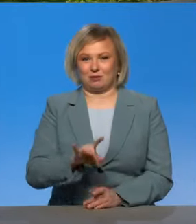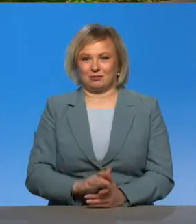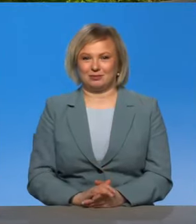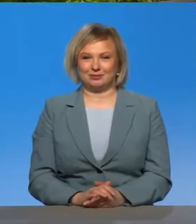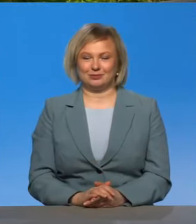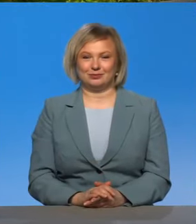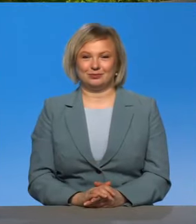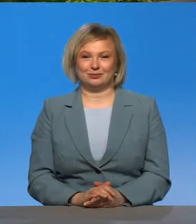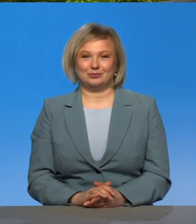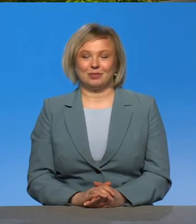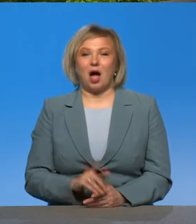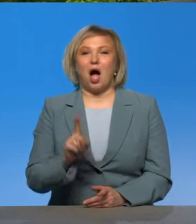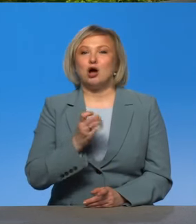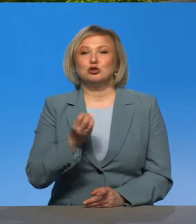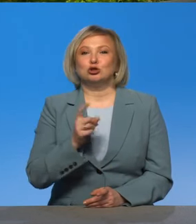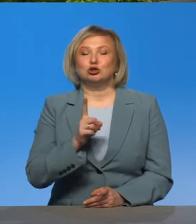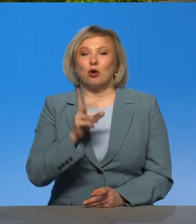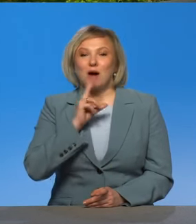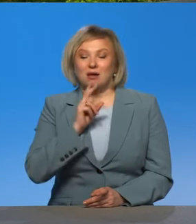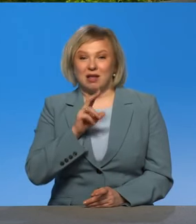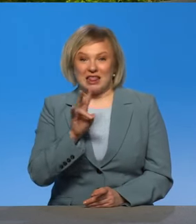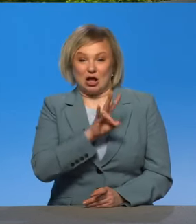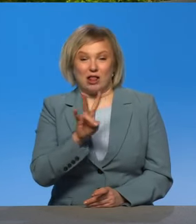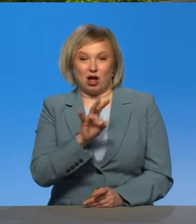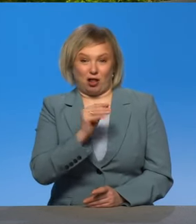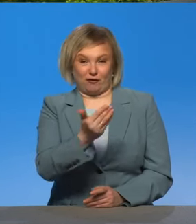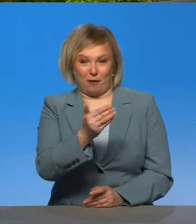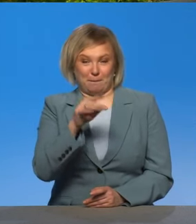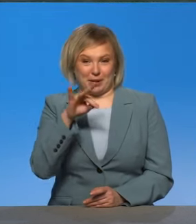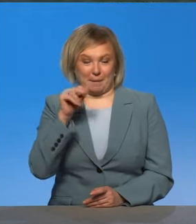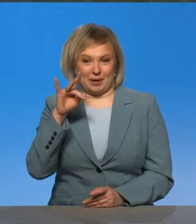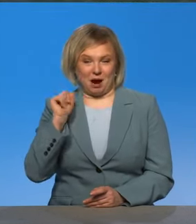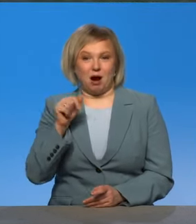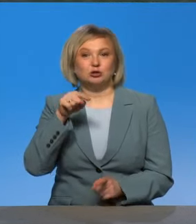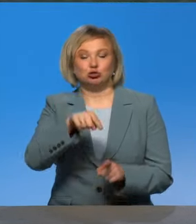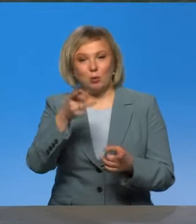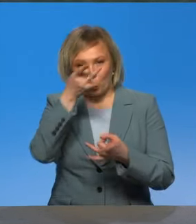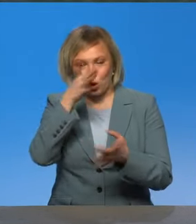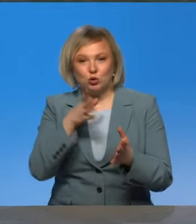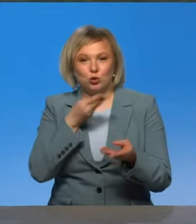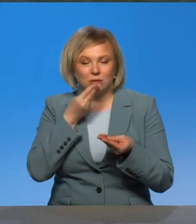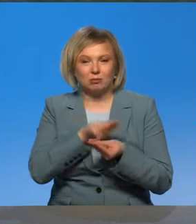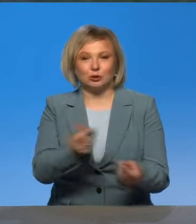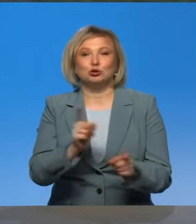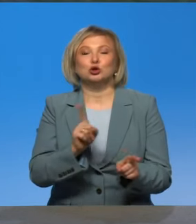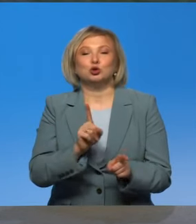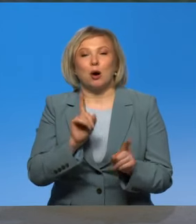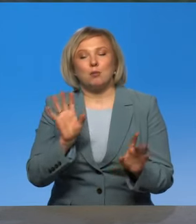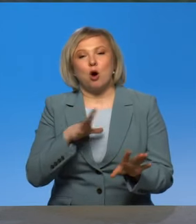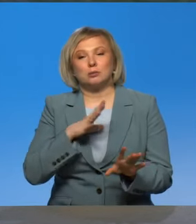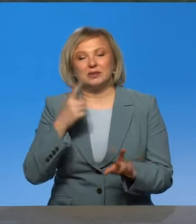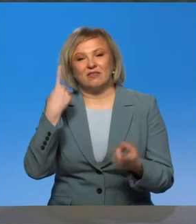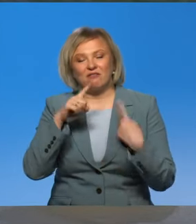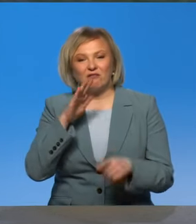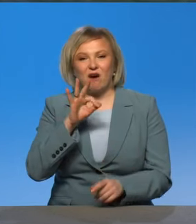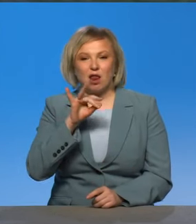еще вот с приходом Николая Николаевича, так скажем, осело в культуре, может быть, в фольклоре, в жизни,